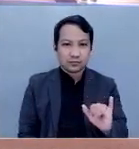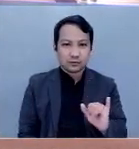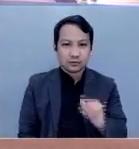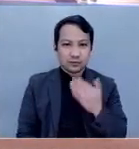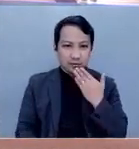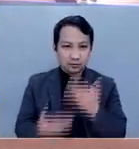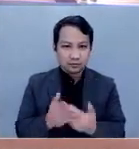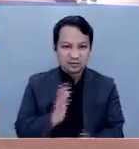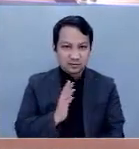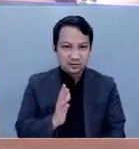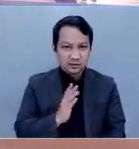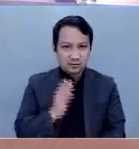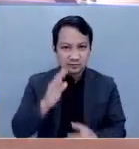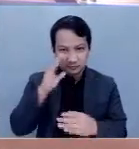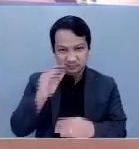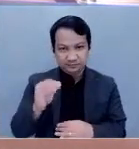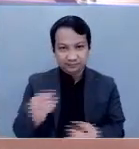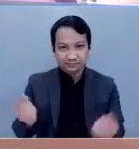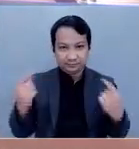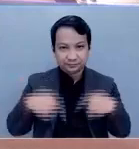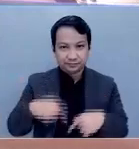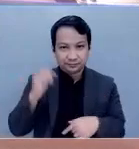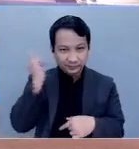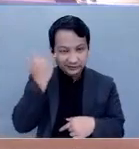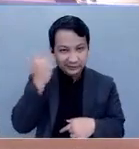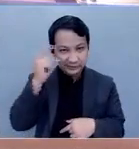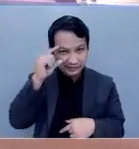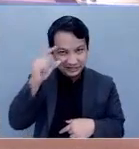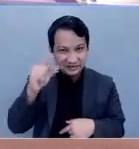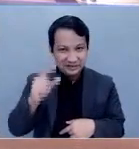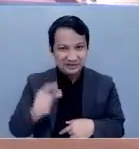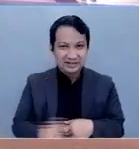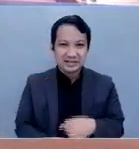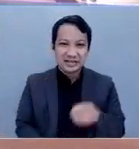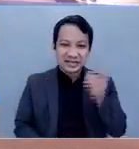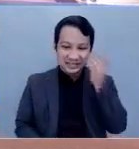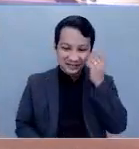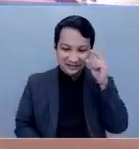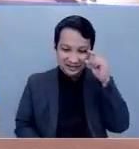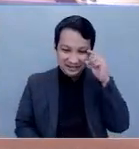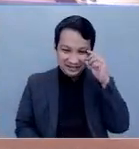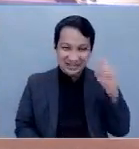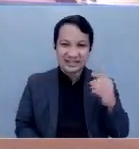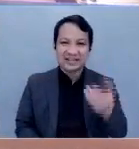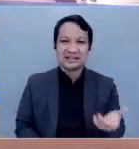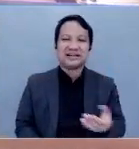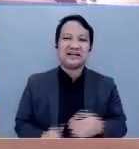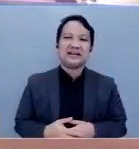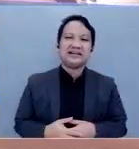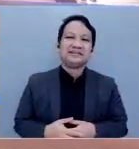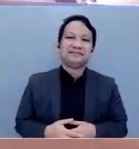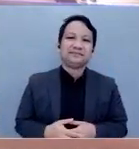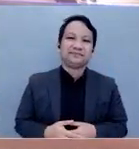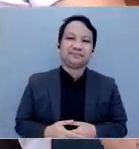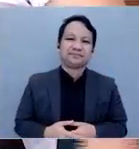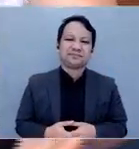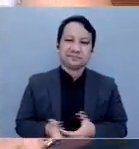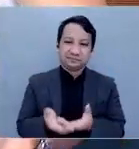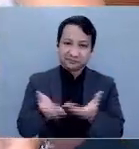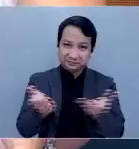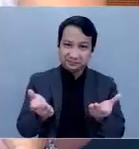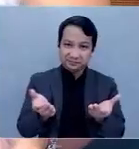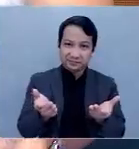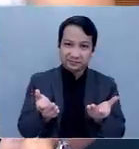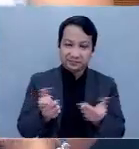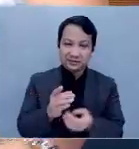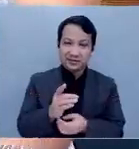of course. Wow. Kami kasi ni Justin dito, good voice good kami. Voice. Kami good voice and good morning, kapatid. Of course, Doc Dex. Ayan. So, okay. Ito, syempre, beef broccoli nga siya. So,